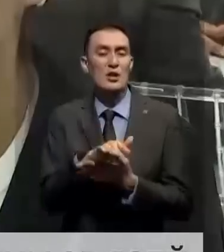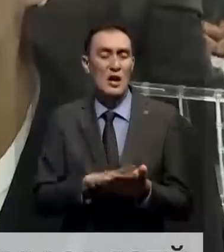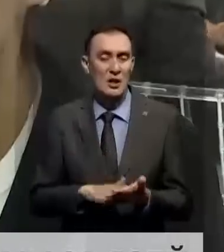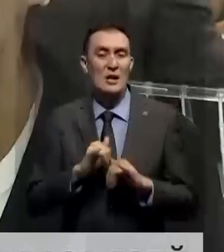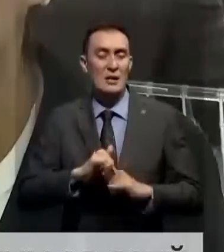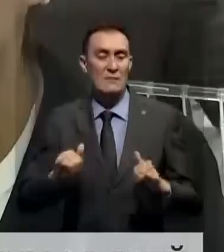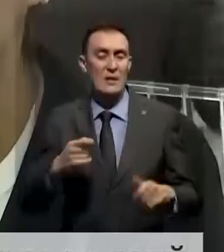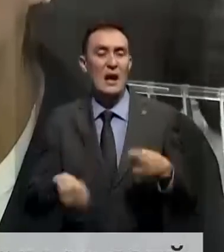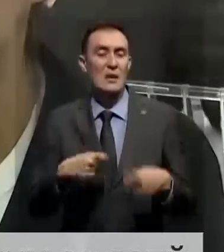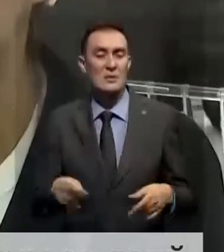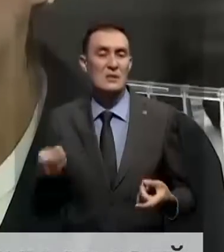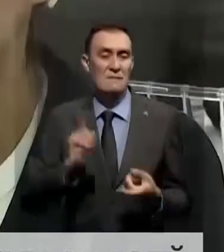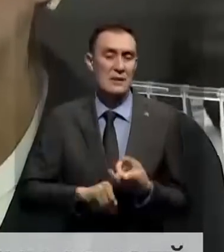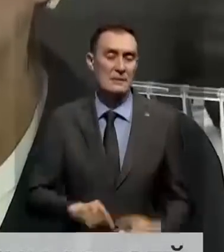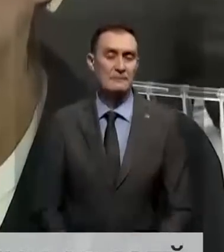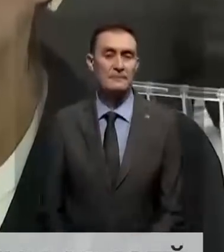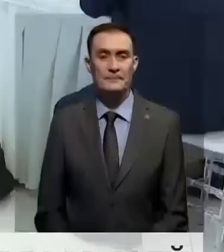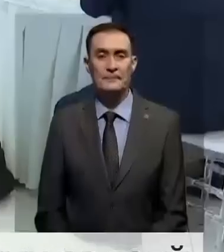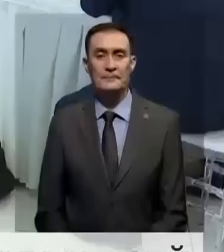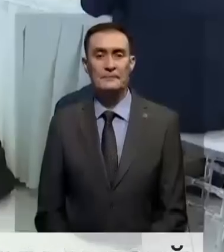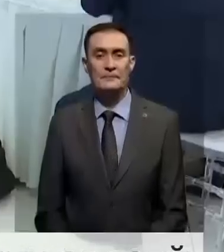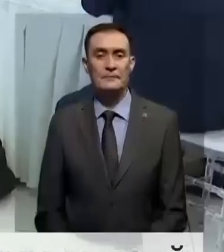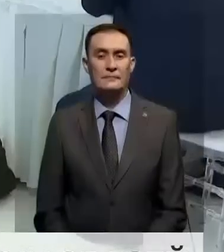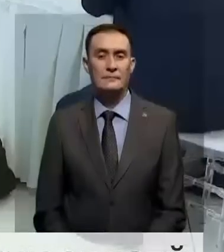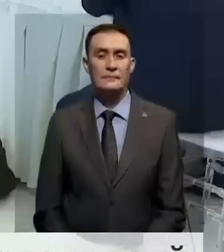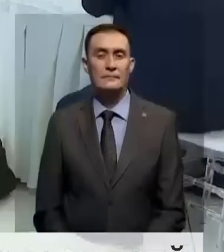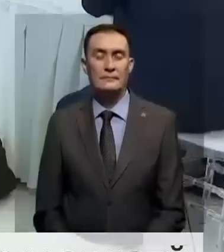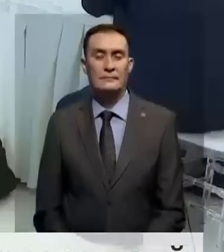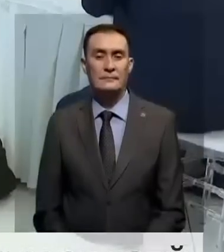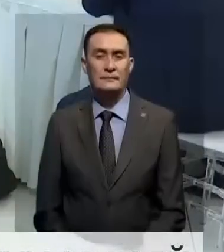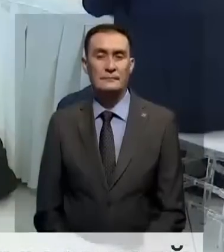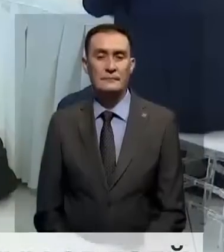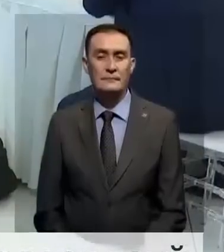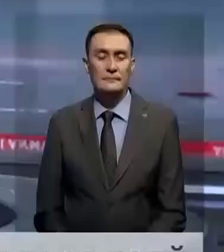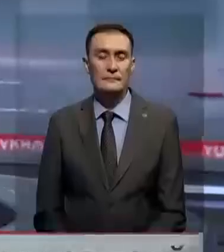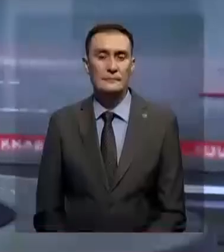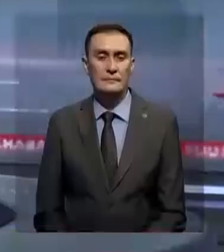развивать экономические связи. Аслан Абуталипов, Виктор Полянный, Кокшетау, Хабар 24.